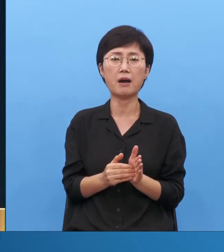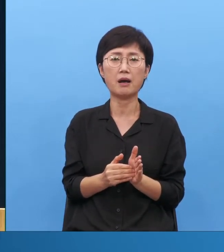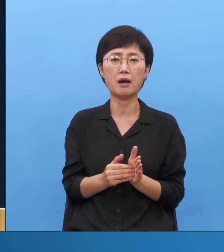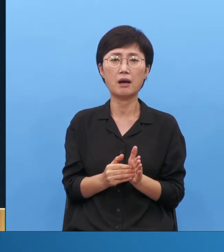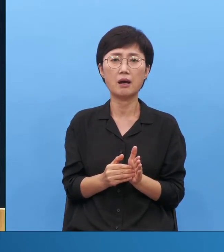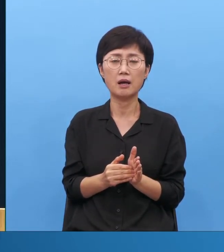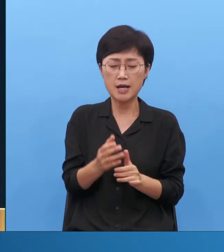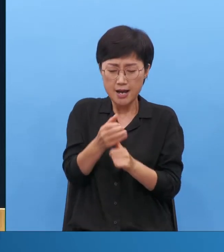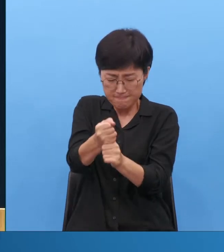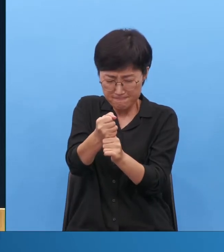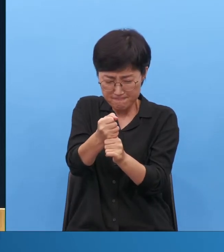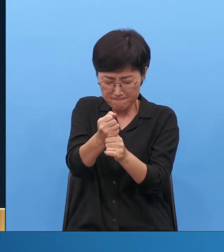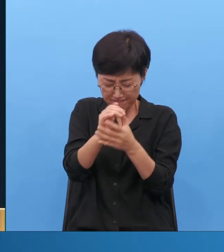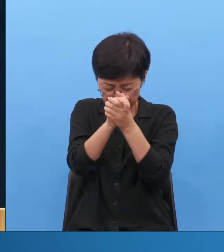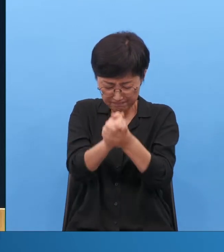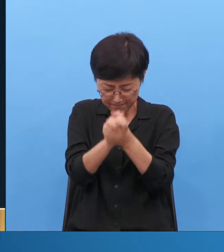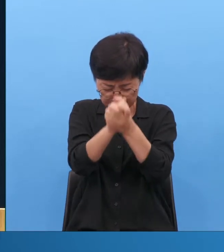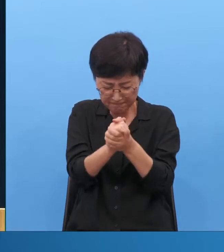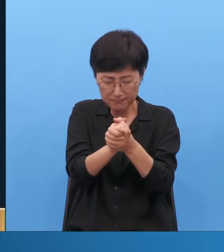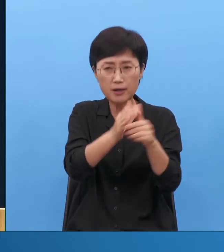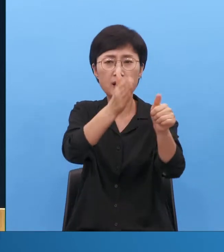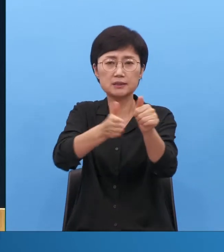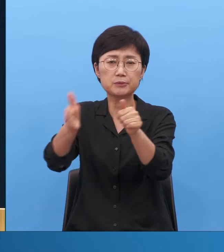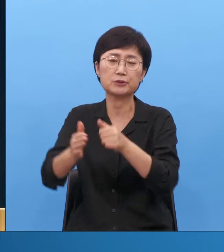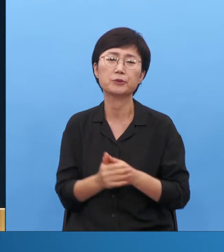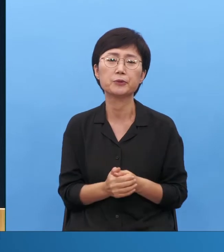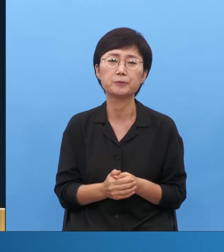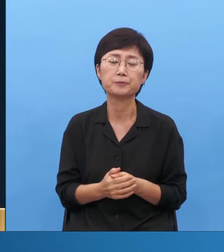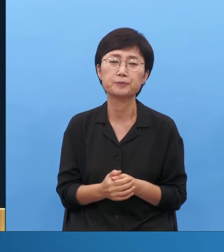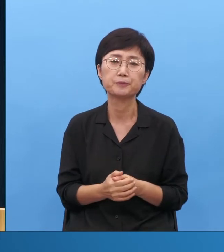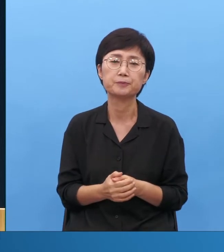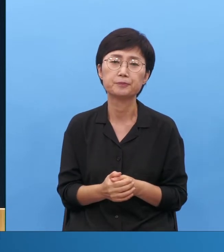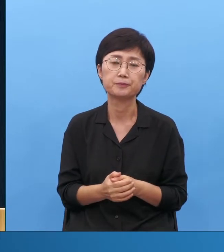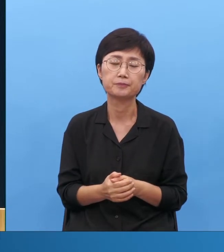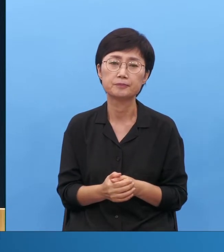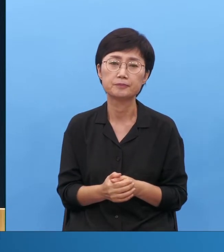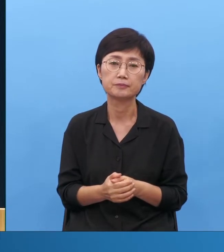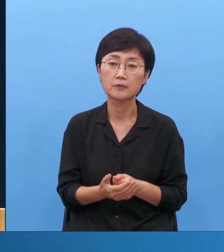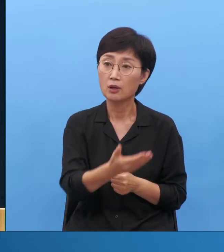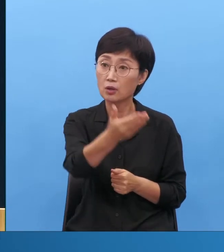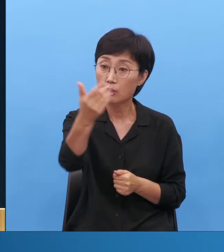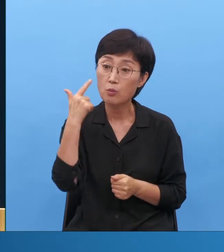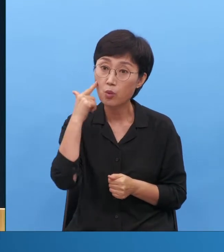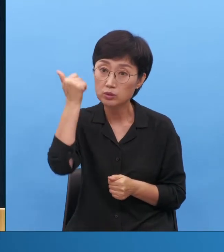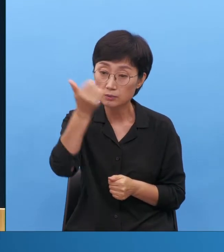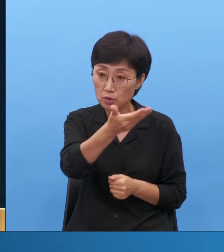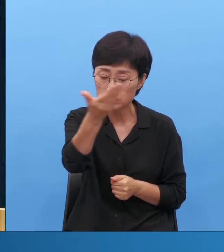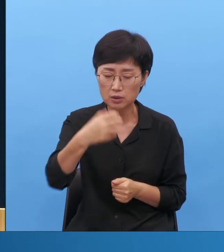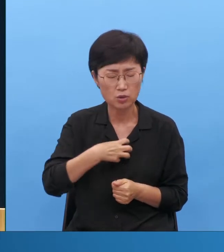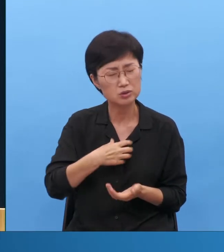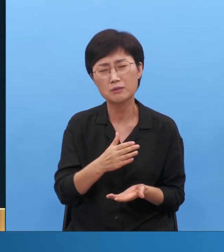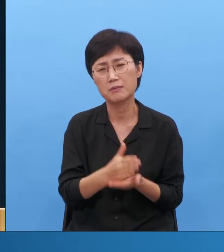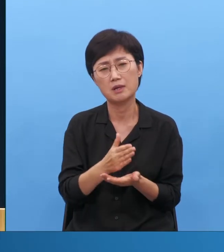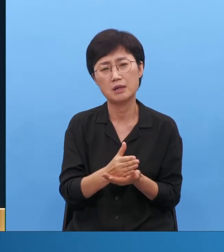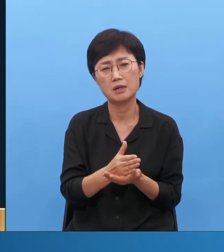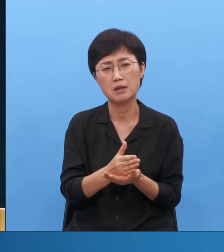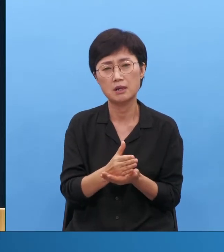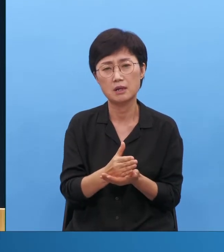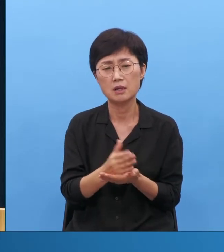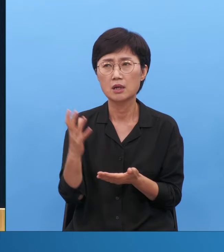그것부터 God 붙잡아야 돼요. has come upon you. You must hold fast to that. 여러분 걱정하지 마시고요. 시작해 보세요. So do not